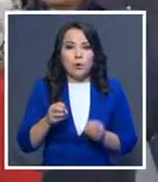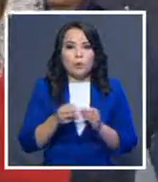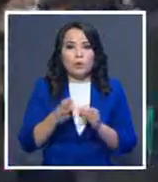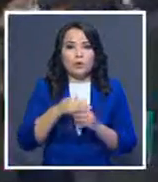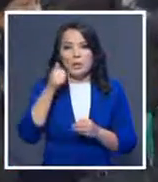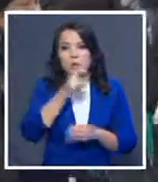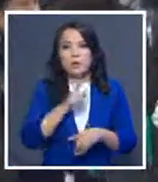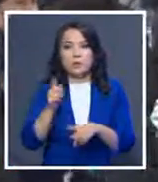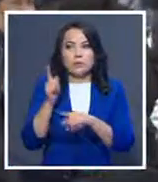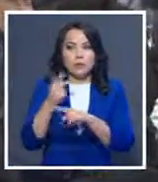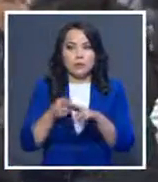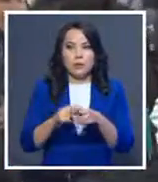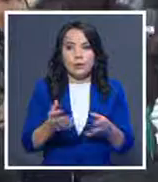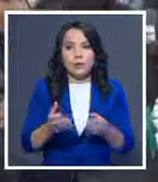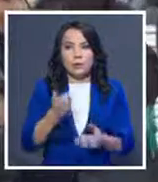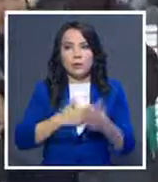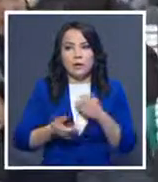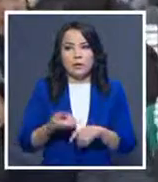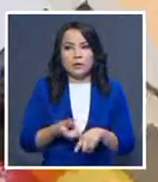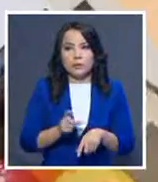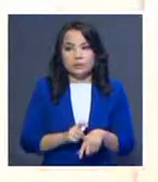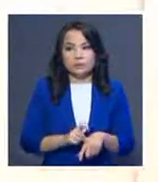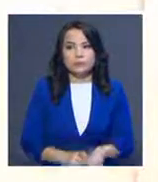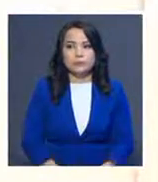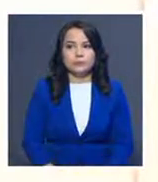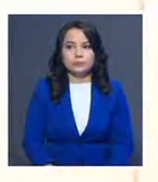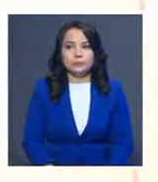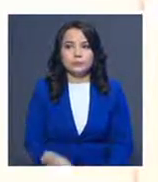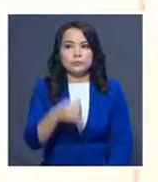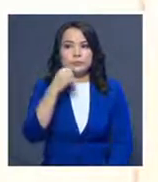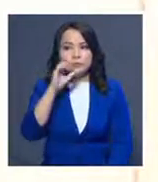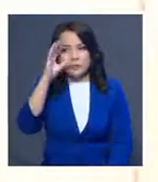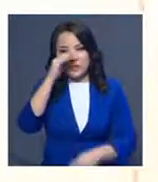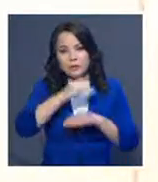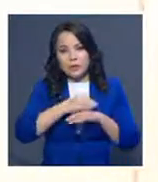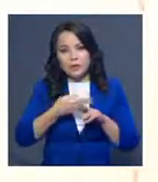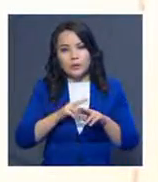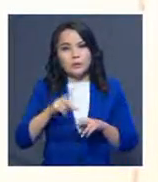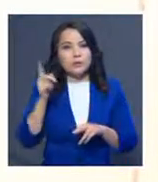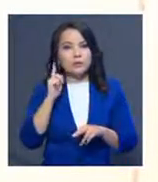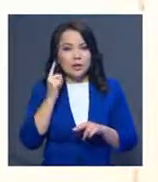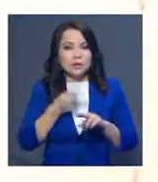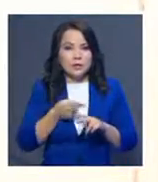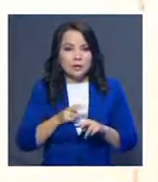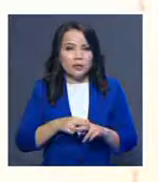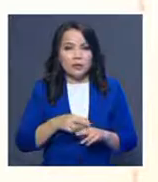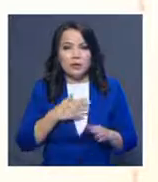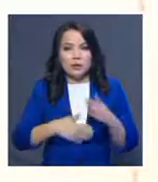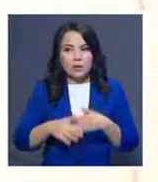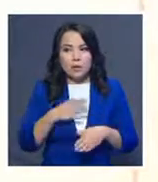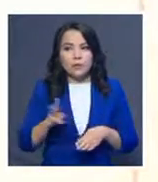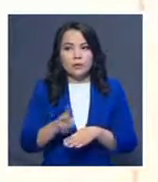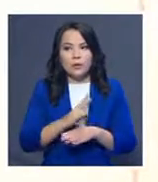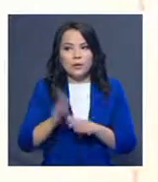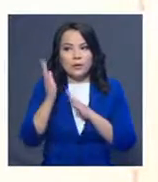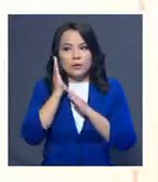оның бүгін қуанышында шек жоқ. Киши кишти естеді, но естеп үйретті. Қуанышта шек жоқ, түрмен ұйықтаған